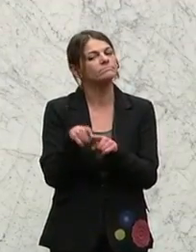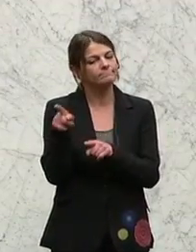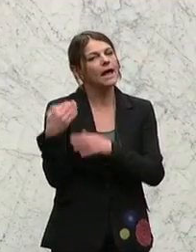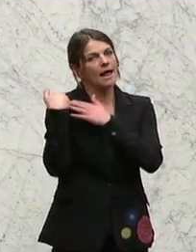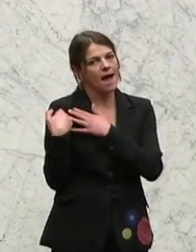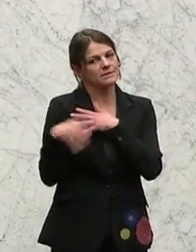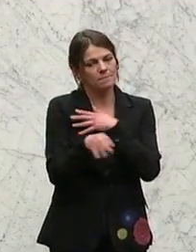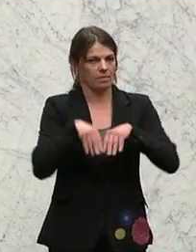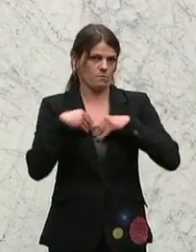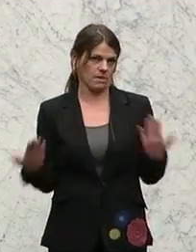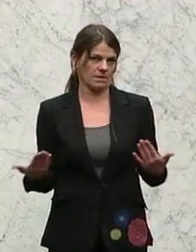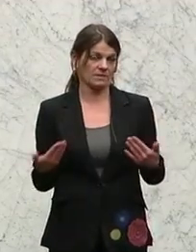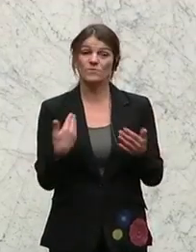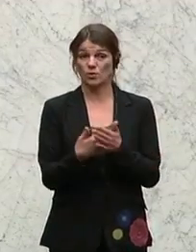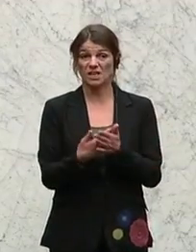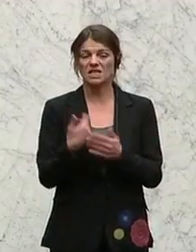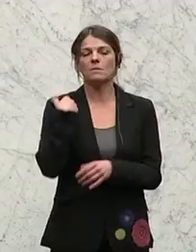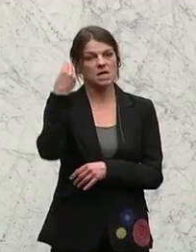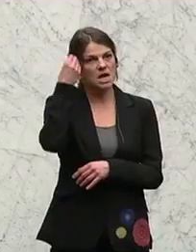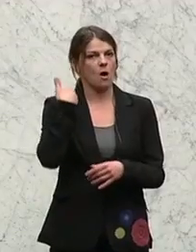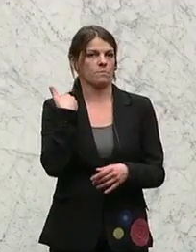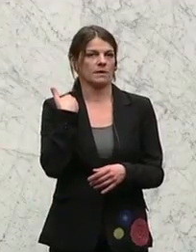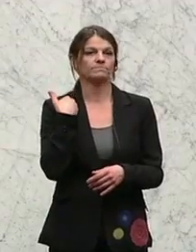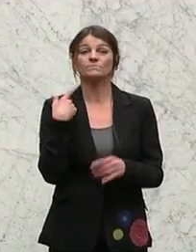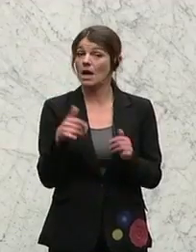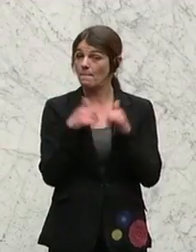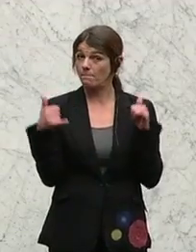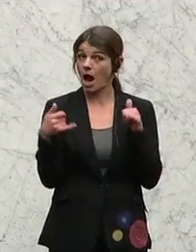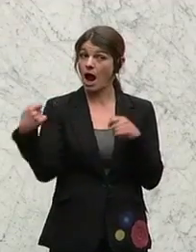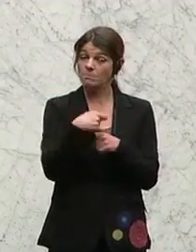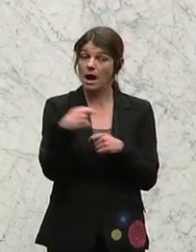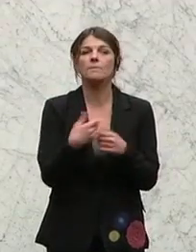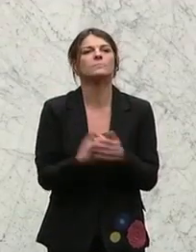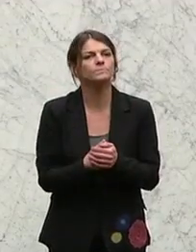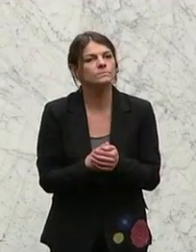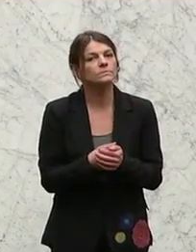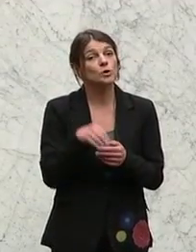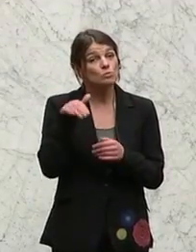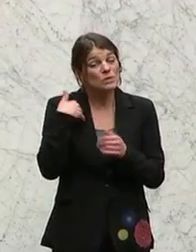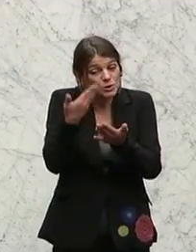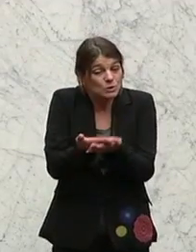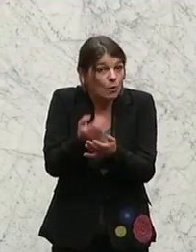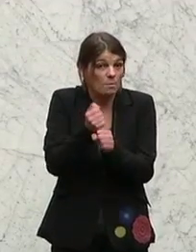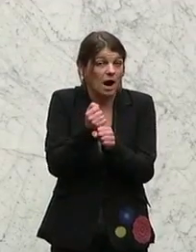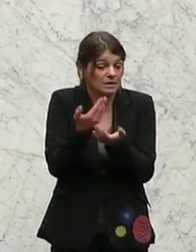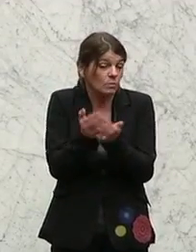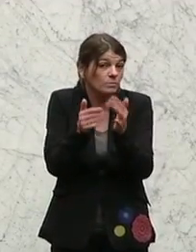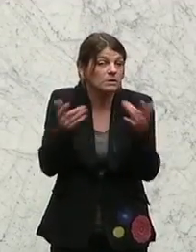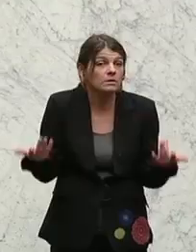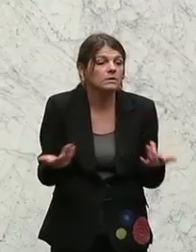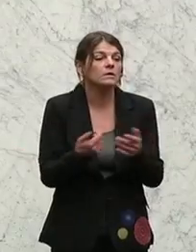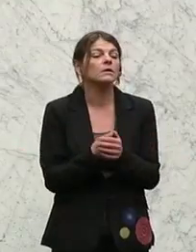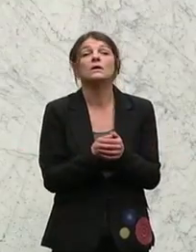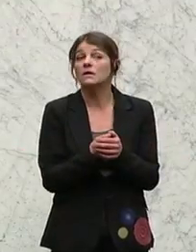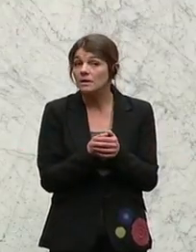Last tragen. Und insofern glaube ich, dass man die Bankenabgabe so konstruieren muss,